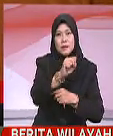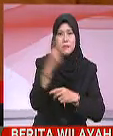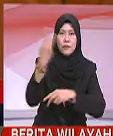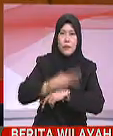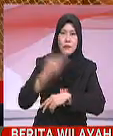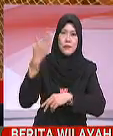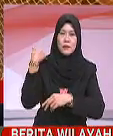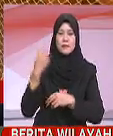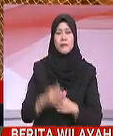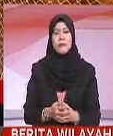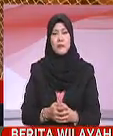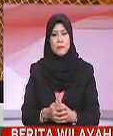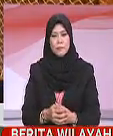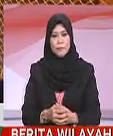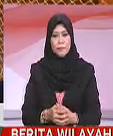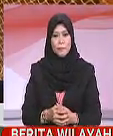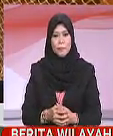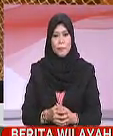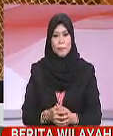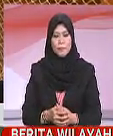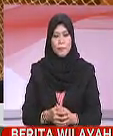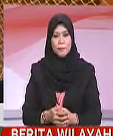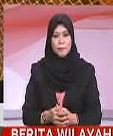hari lepas. Terima kasih kepada